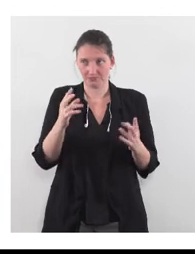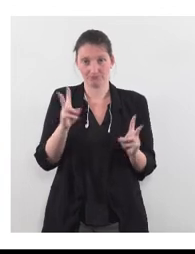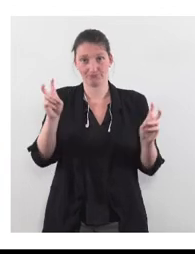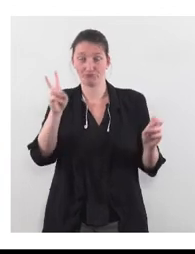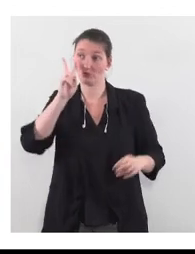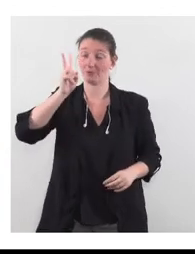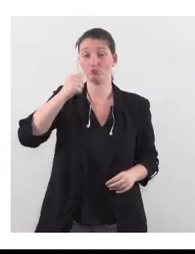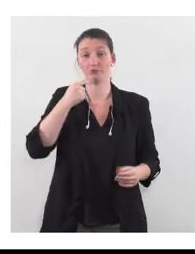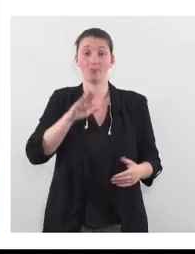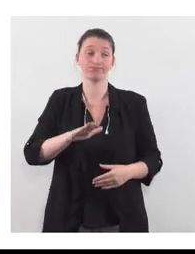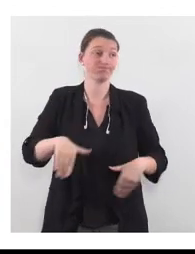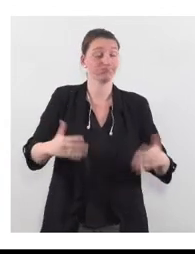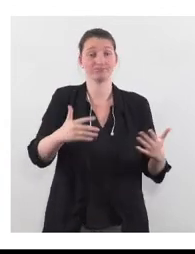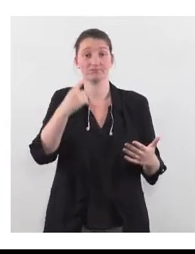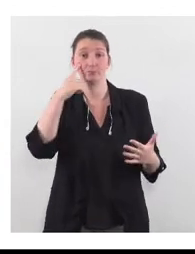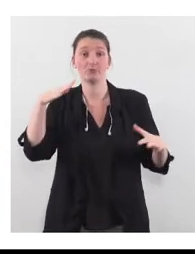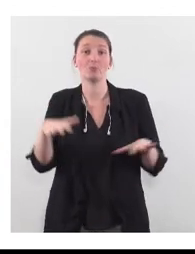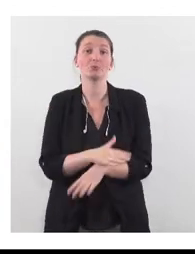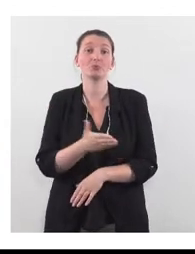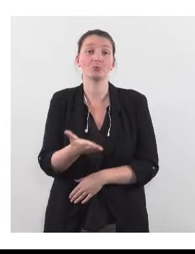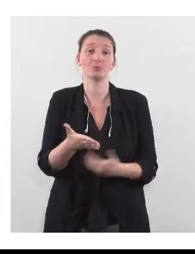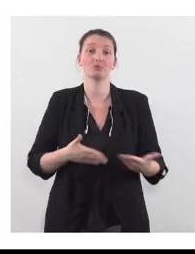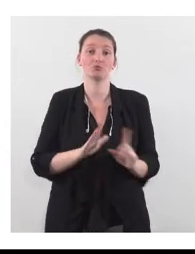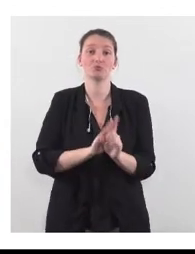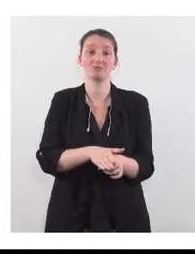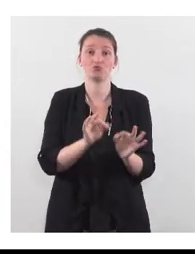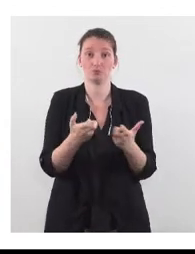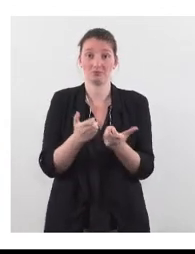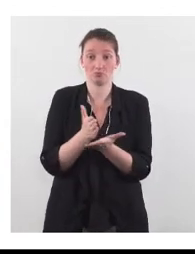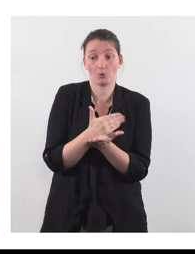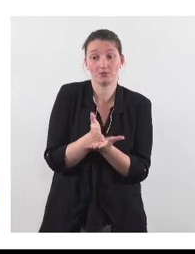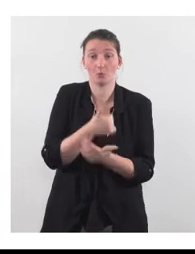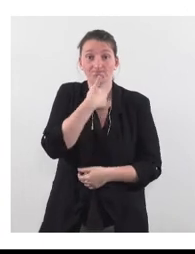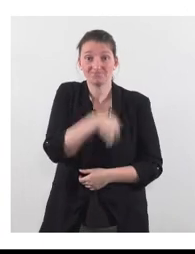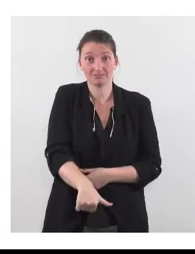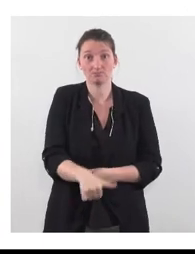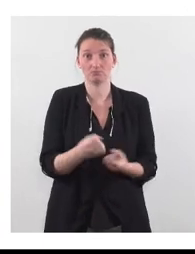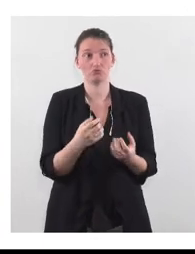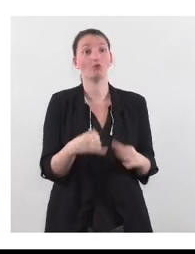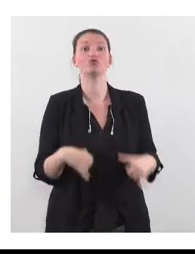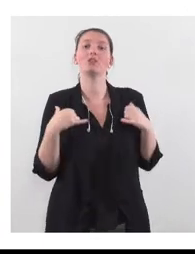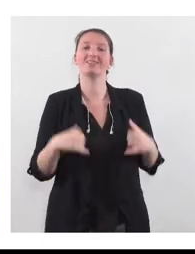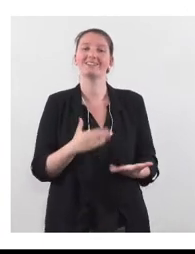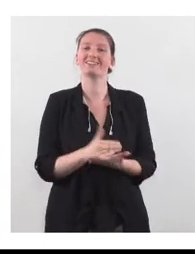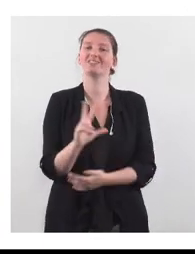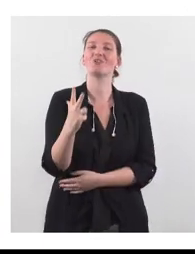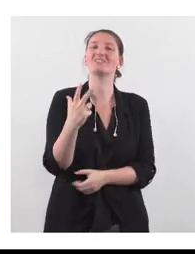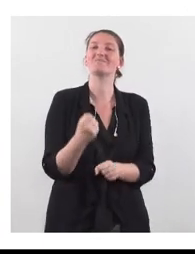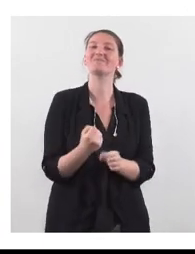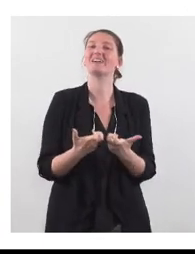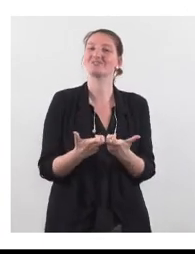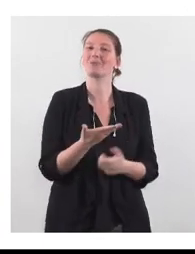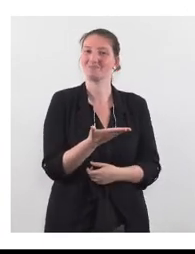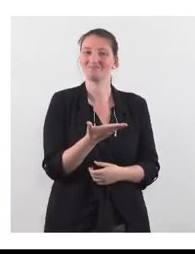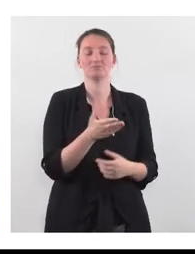certains cas, je prends un exemple, par exemple l'orientation subie, que subissent beaucoup de jeunes en fin de classe de 3e dans les lycées, dans les